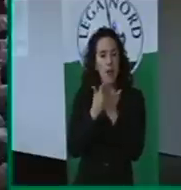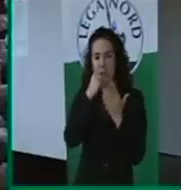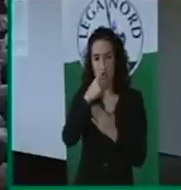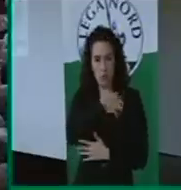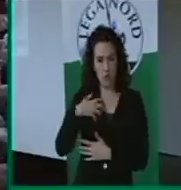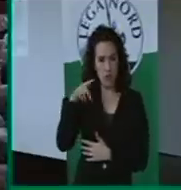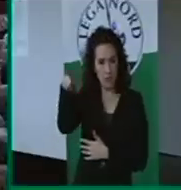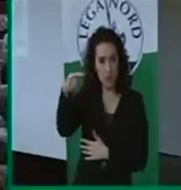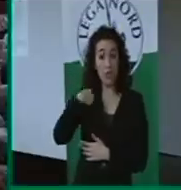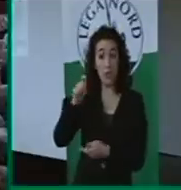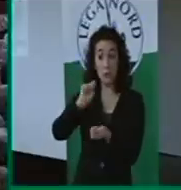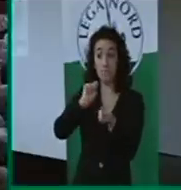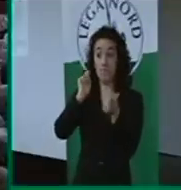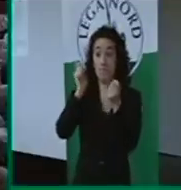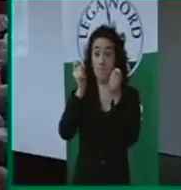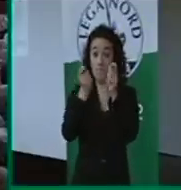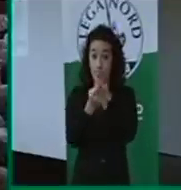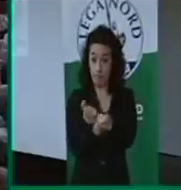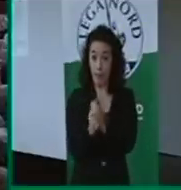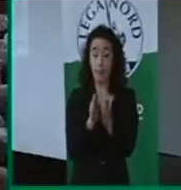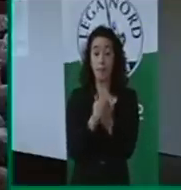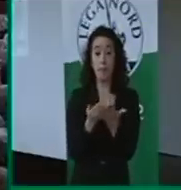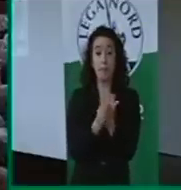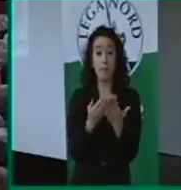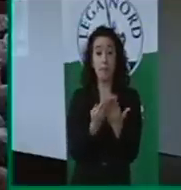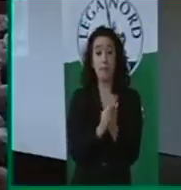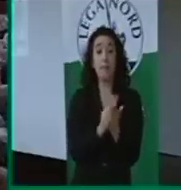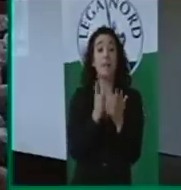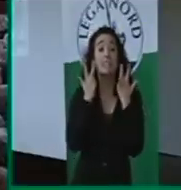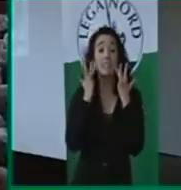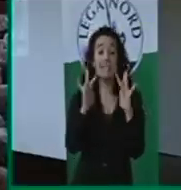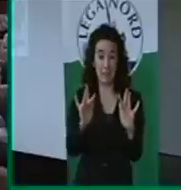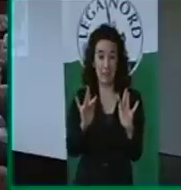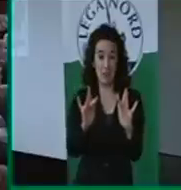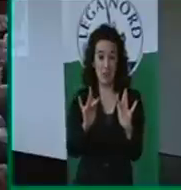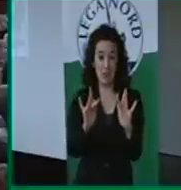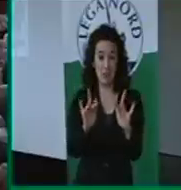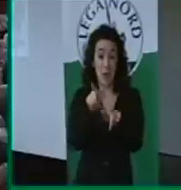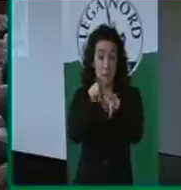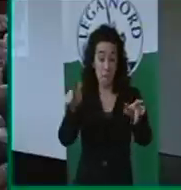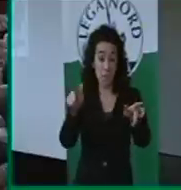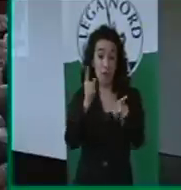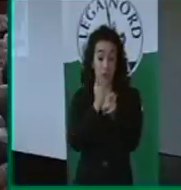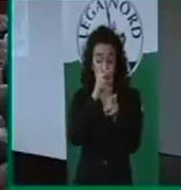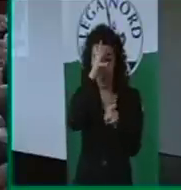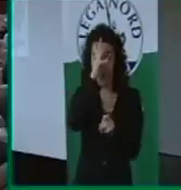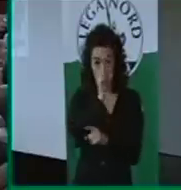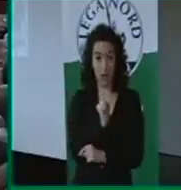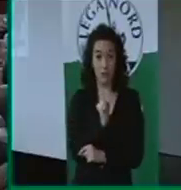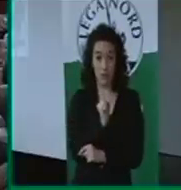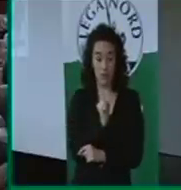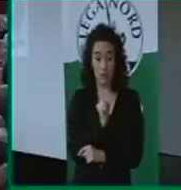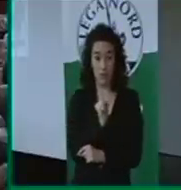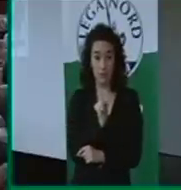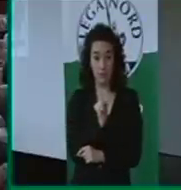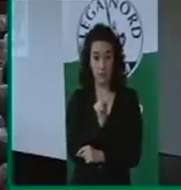il difficile è stato riuscire poi dopo a cercare di riportare in concetti che siano comprensibili più o meno a tutti quindi